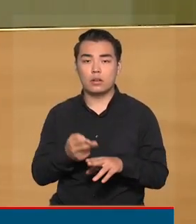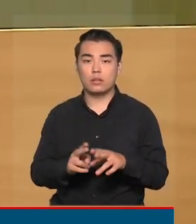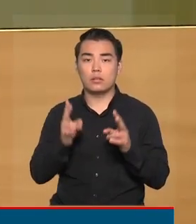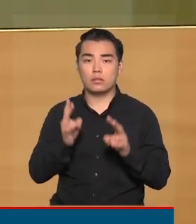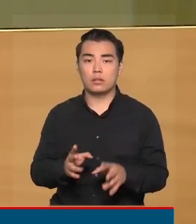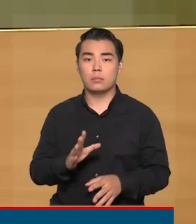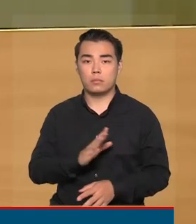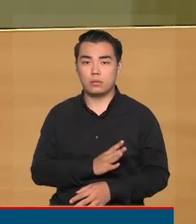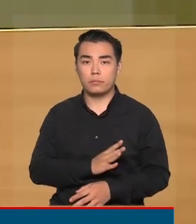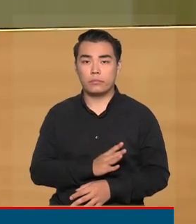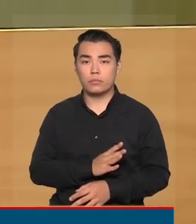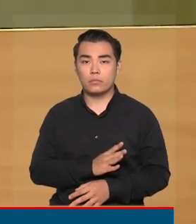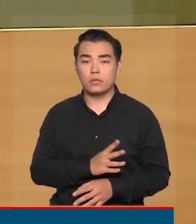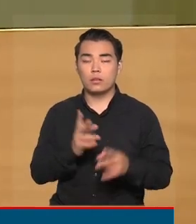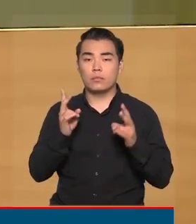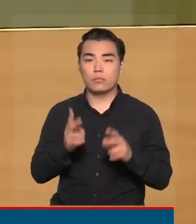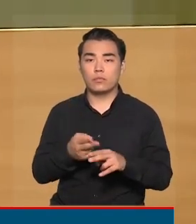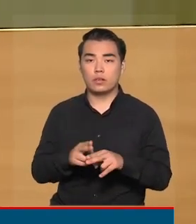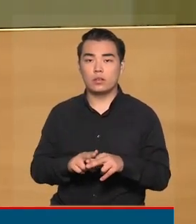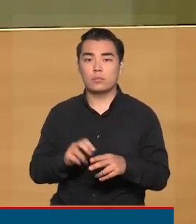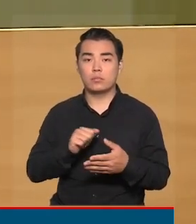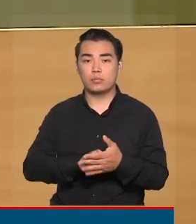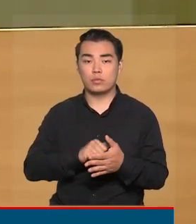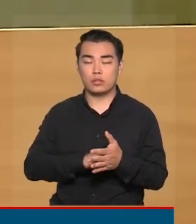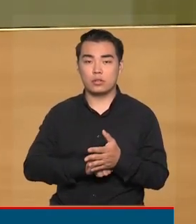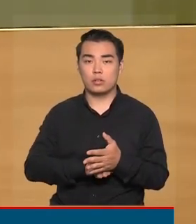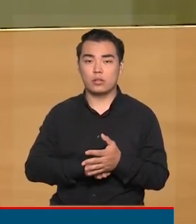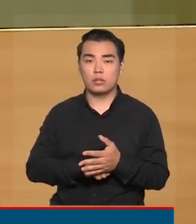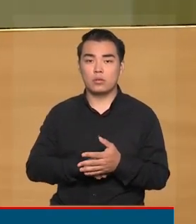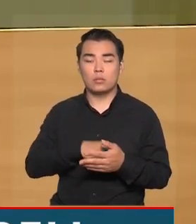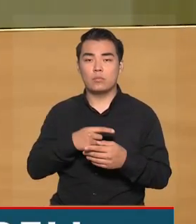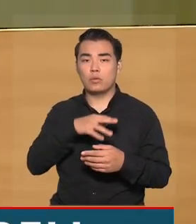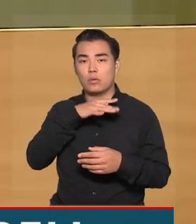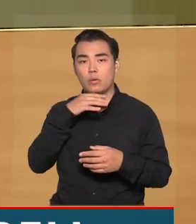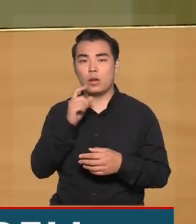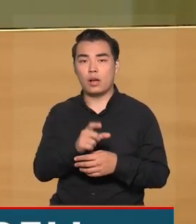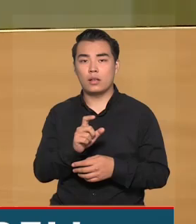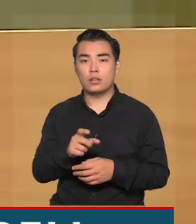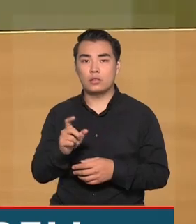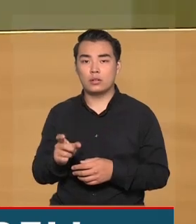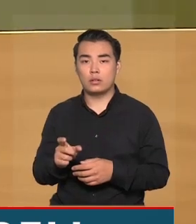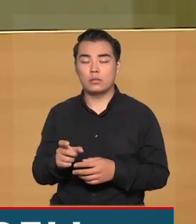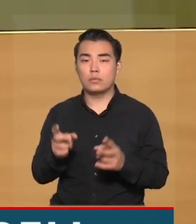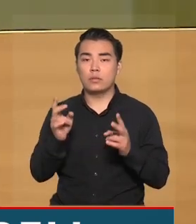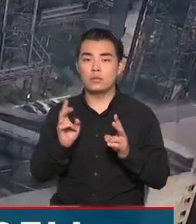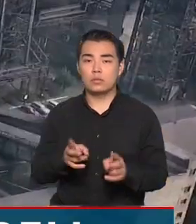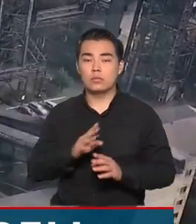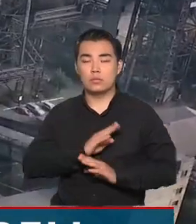болды. Апаттың кесірінен қаншама көп адам қаза